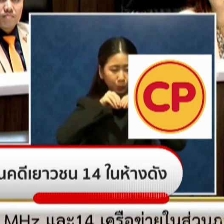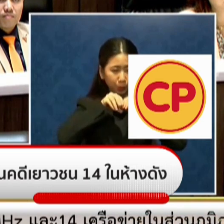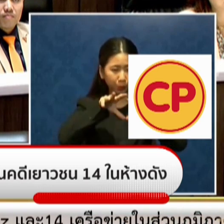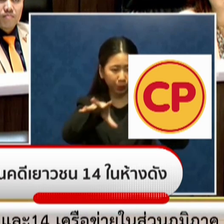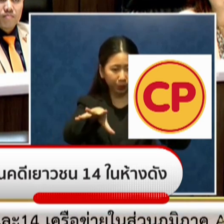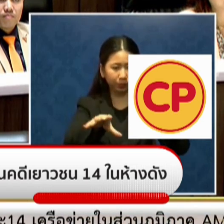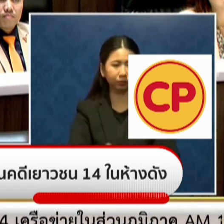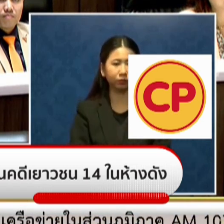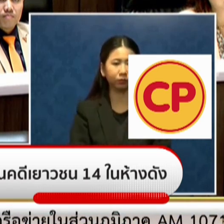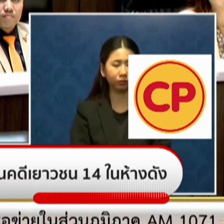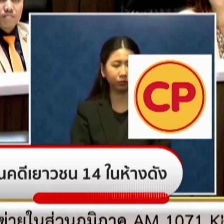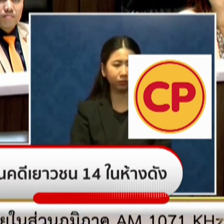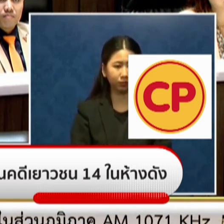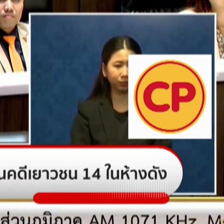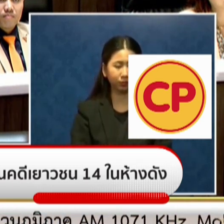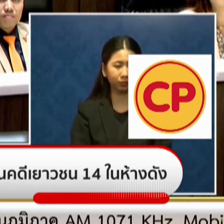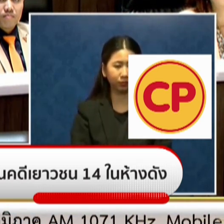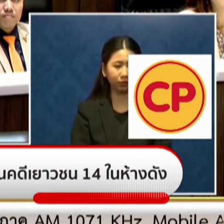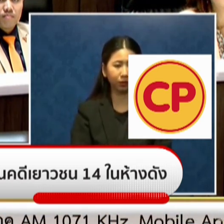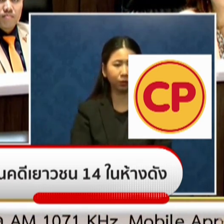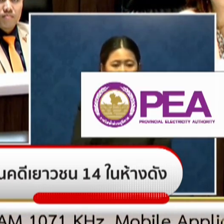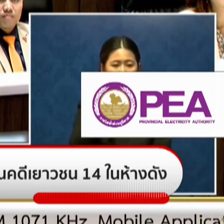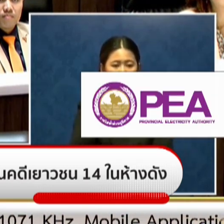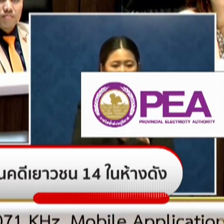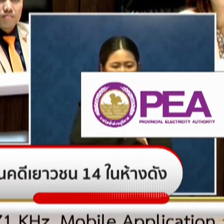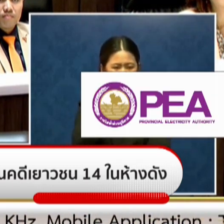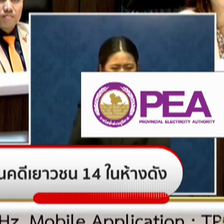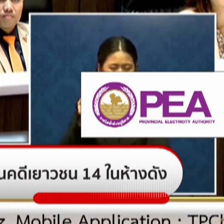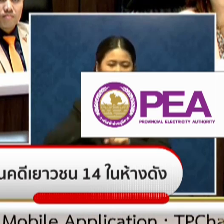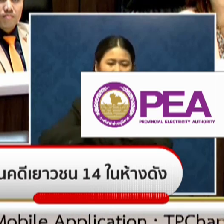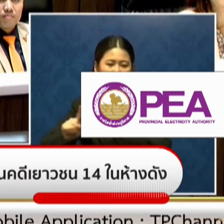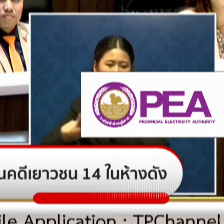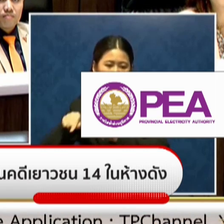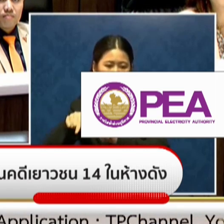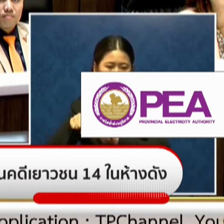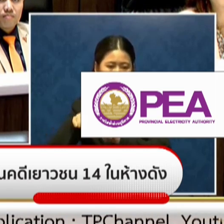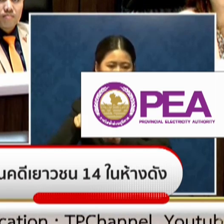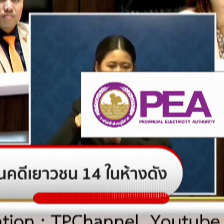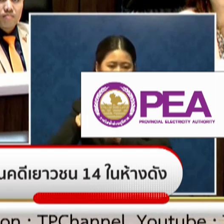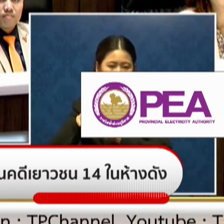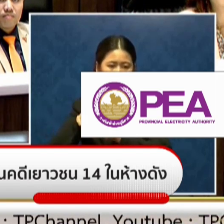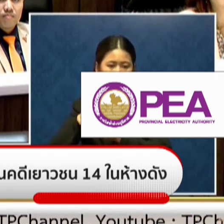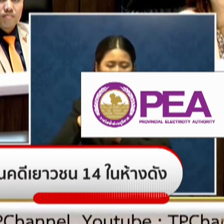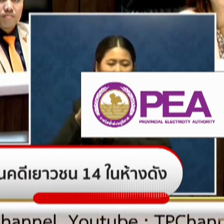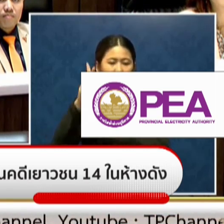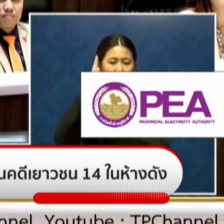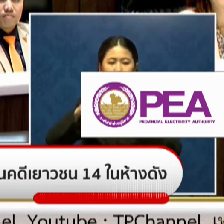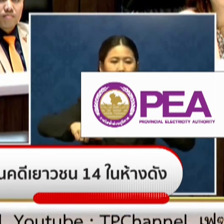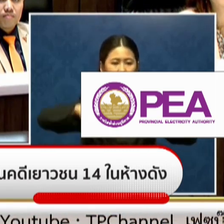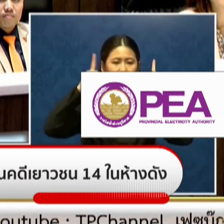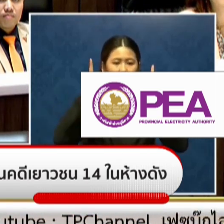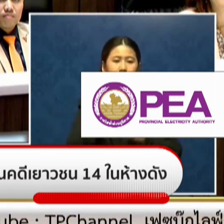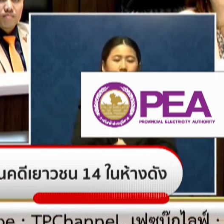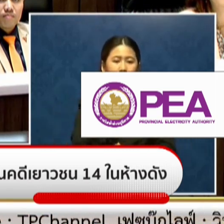ทั้งระบบในการครอบครองประเภทมากขึ้นแล้วก็ปิดช่องทางการค้าขายปืนนอกระบบให้มีความรัดกลุ่ม